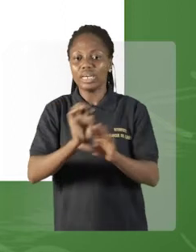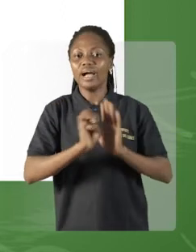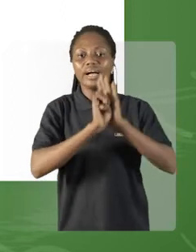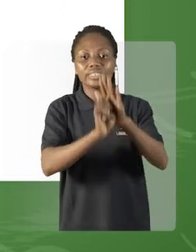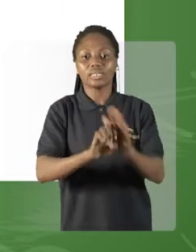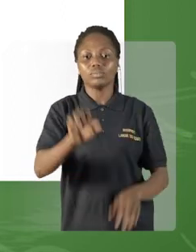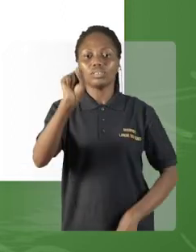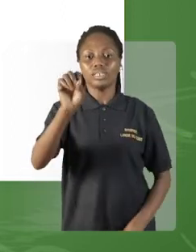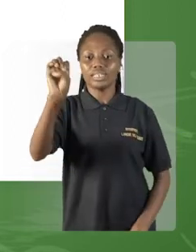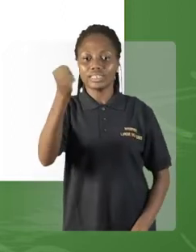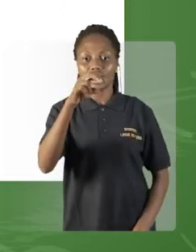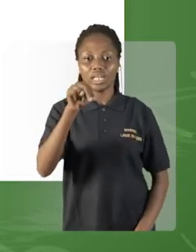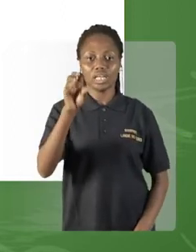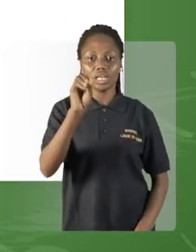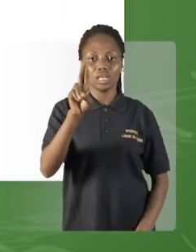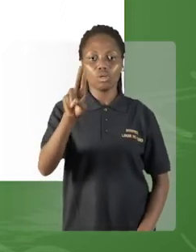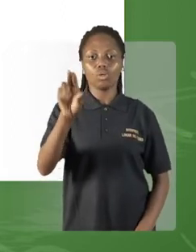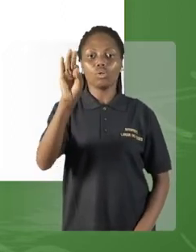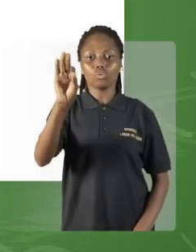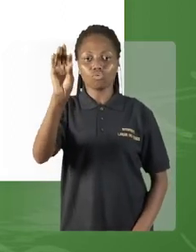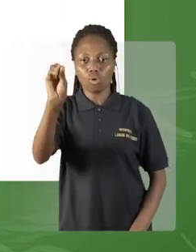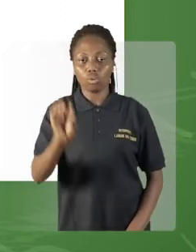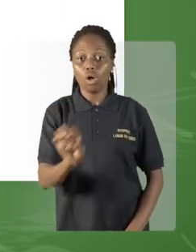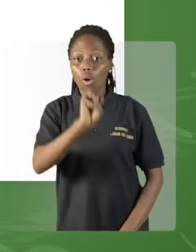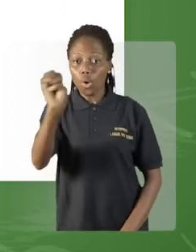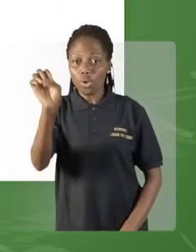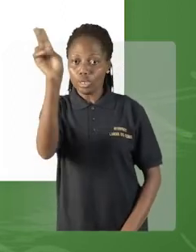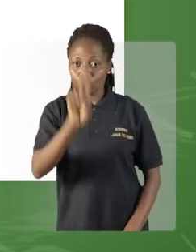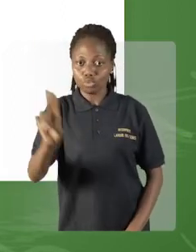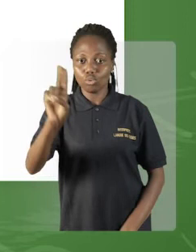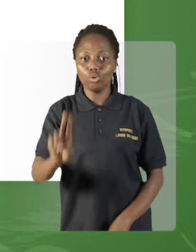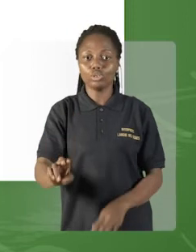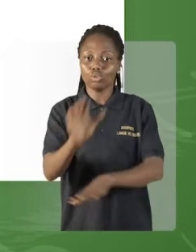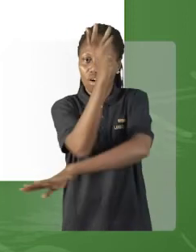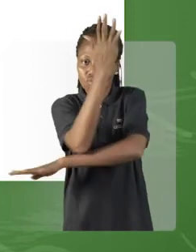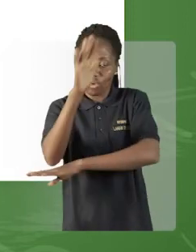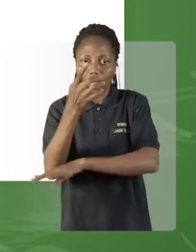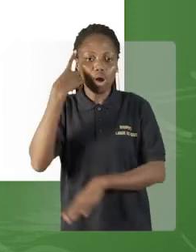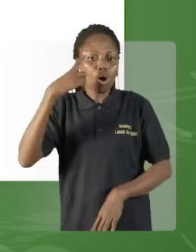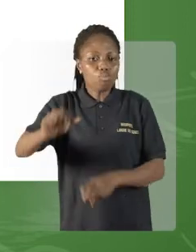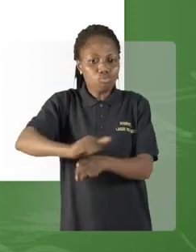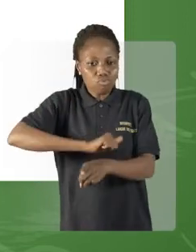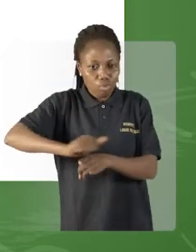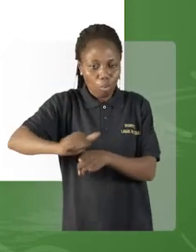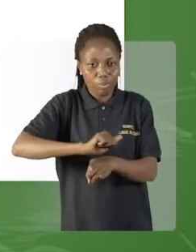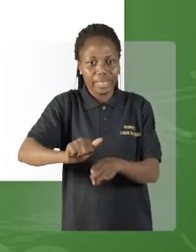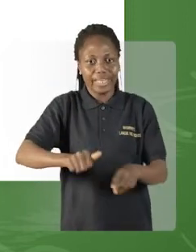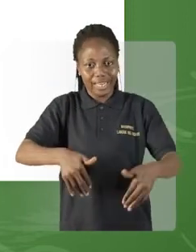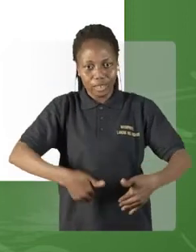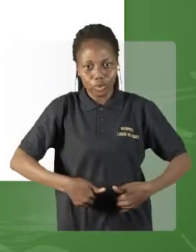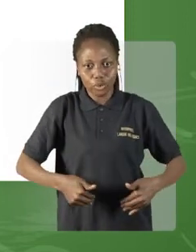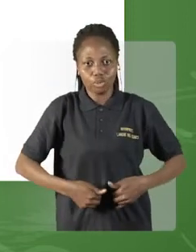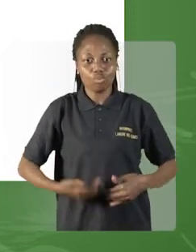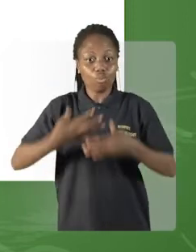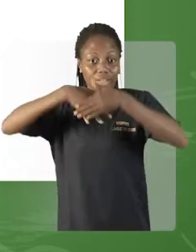culturelles, car ils servent de sites pour les cérémonies d'initiation.